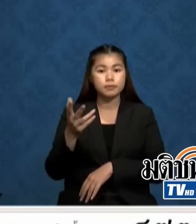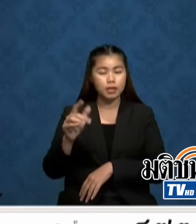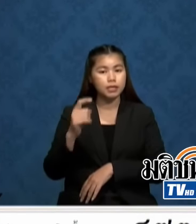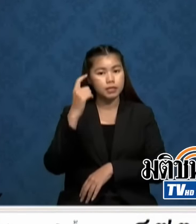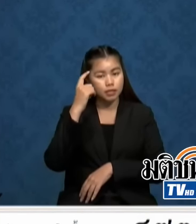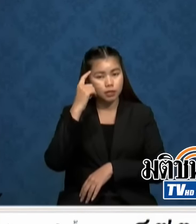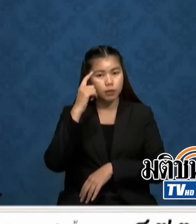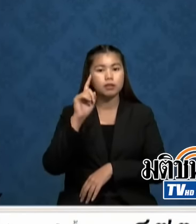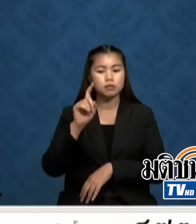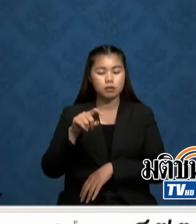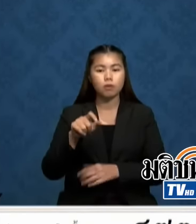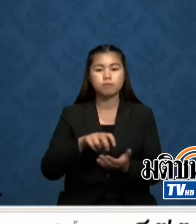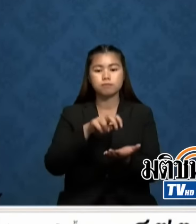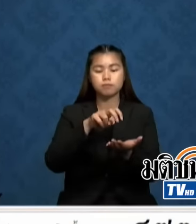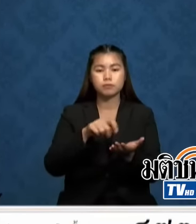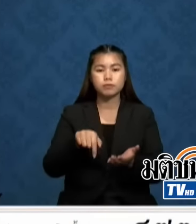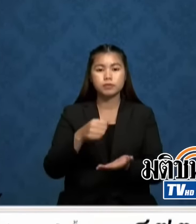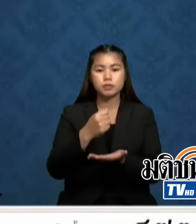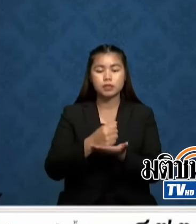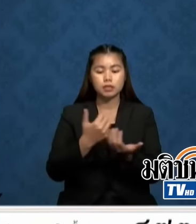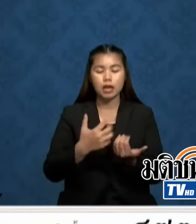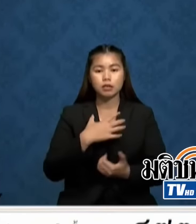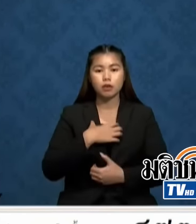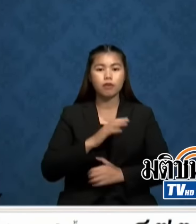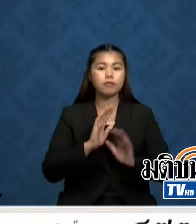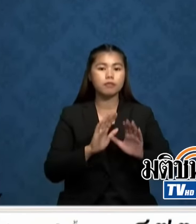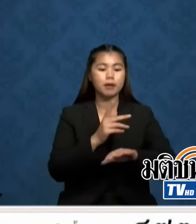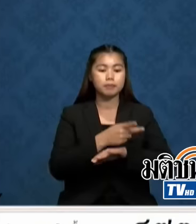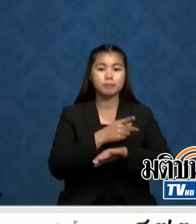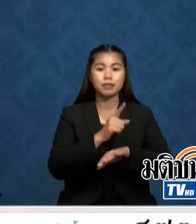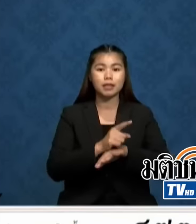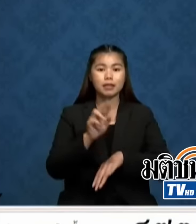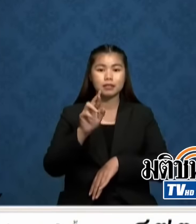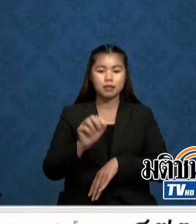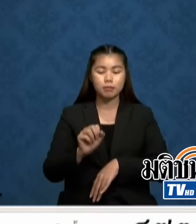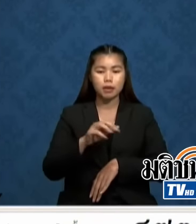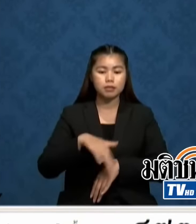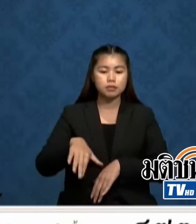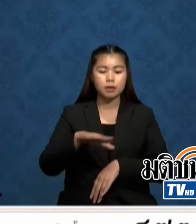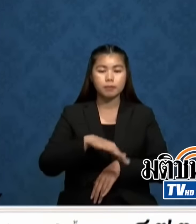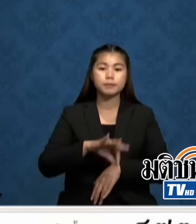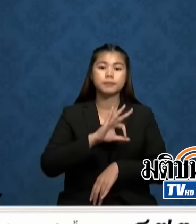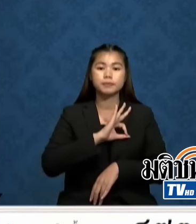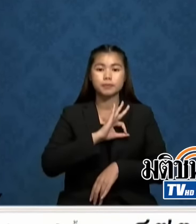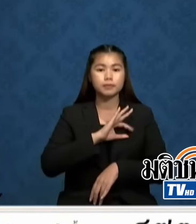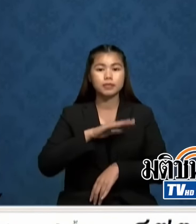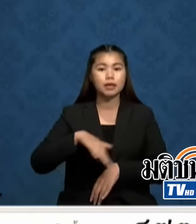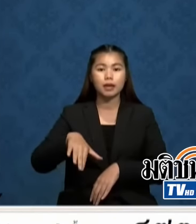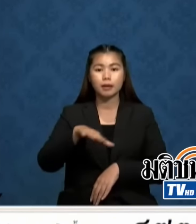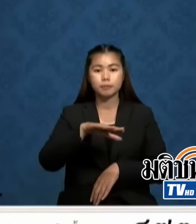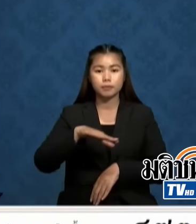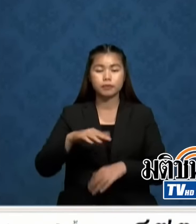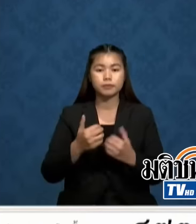จำเป็นจะต้องตราพระราชบัญญัตินี้จึงขอกราบเรียนท่านประธานสภาไปยังสมาชิกผู้ทรงเกียรติทุกท่านนะคะ